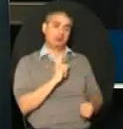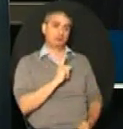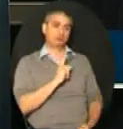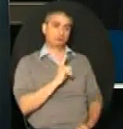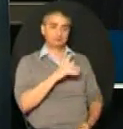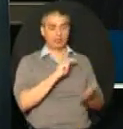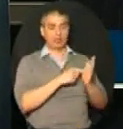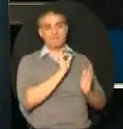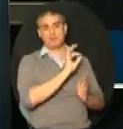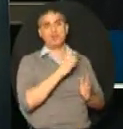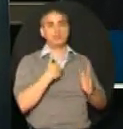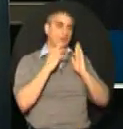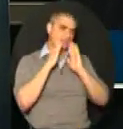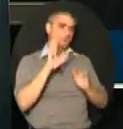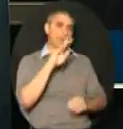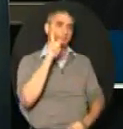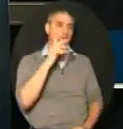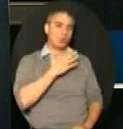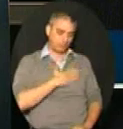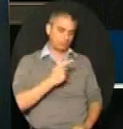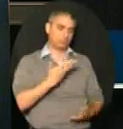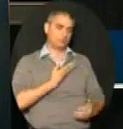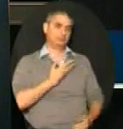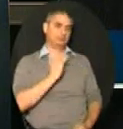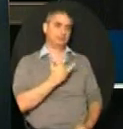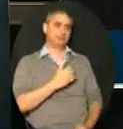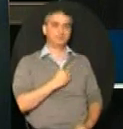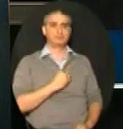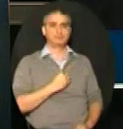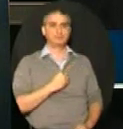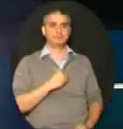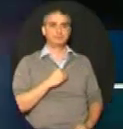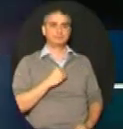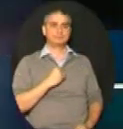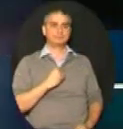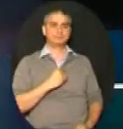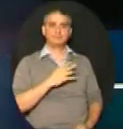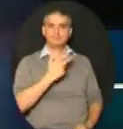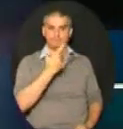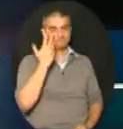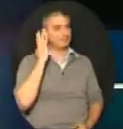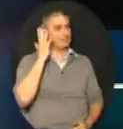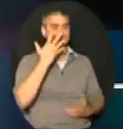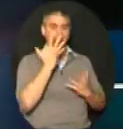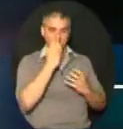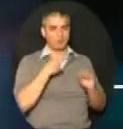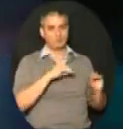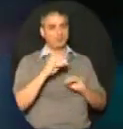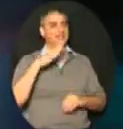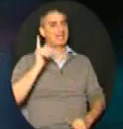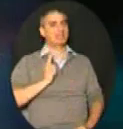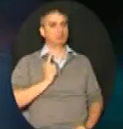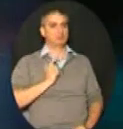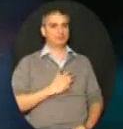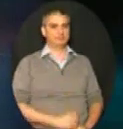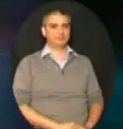זאת הכוונה. אני מאמינה לנתניהו, מה שהוא רוצה הוא משיג. ועם התחזית העגומה הזאת אנחנו עוברים לקריאה